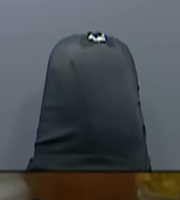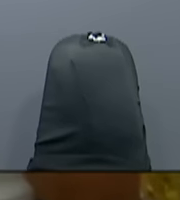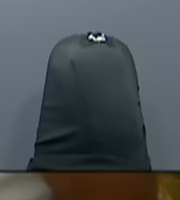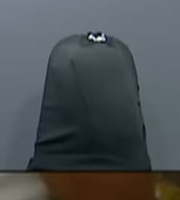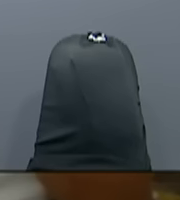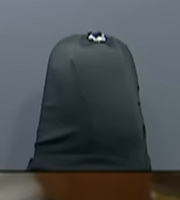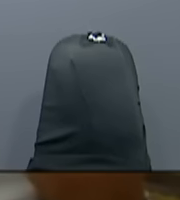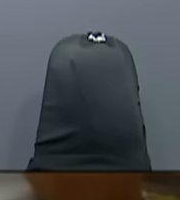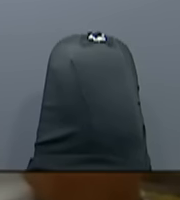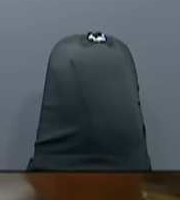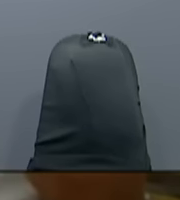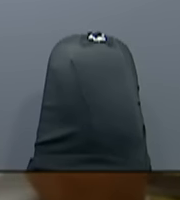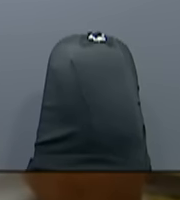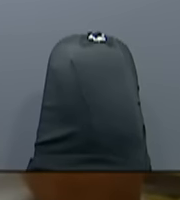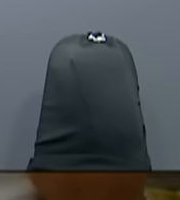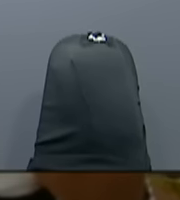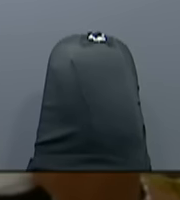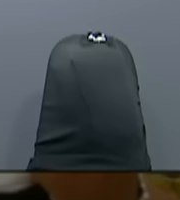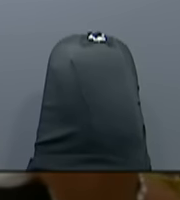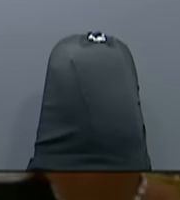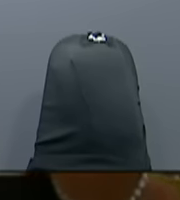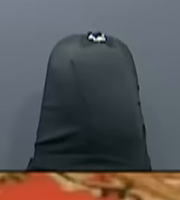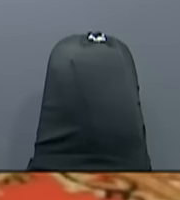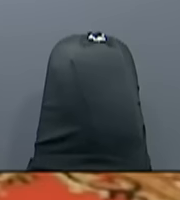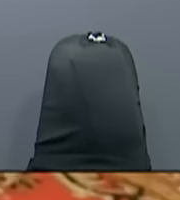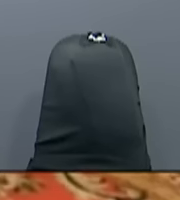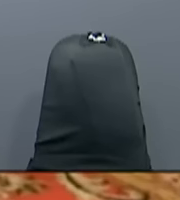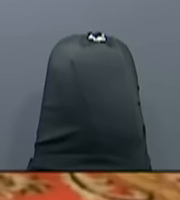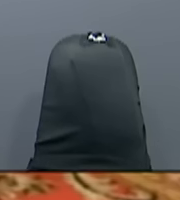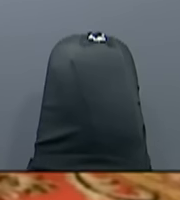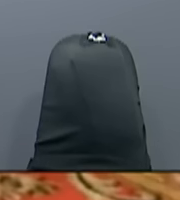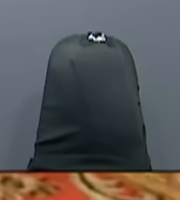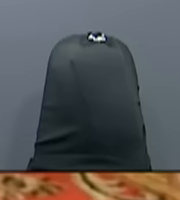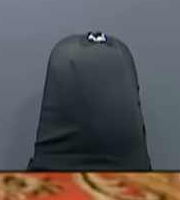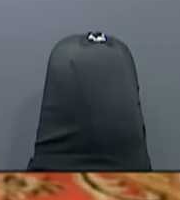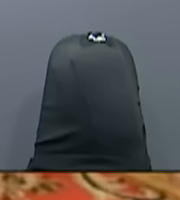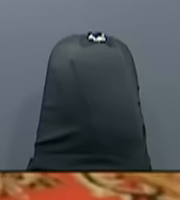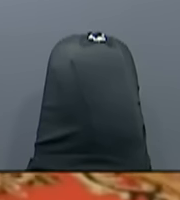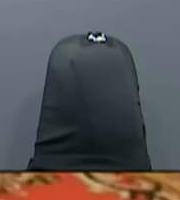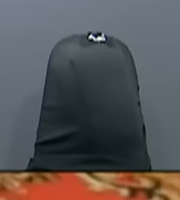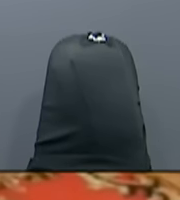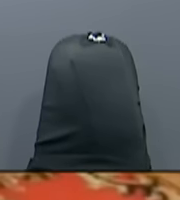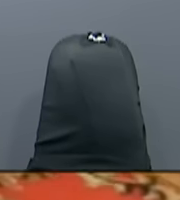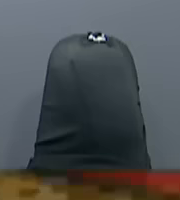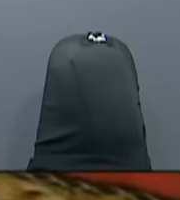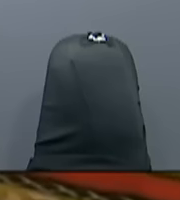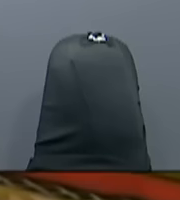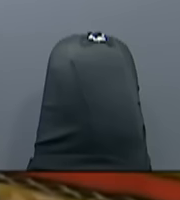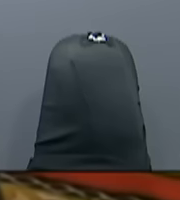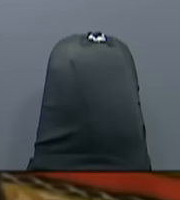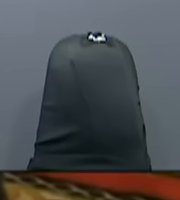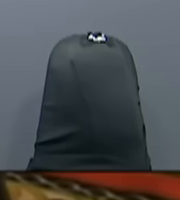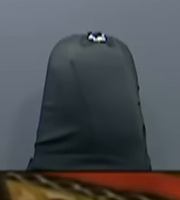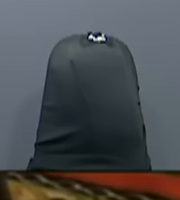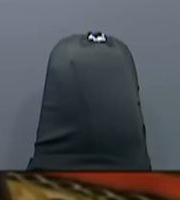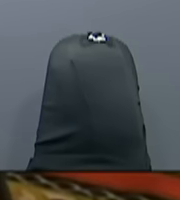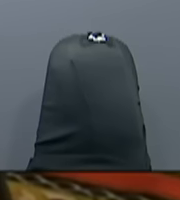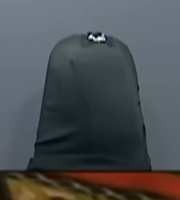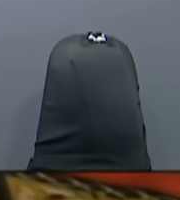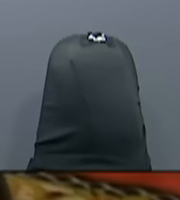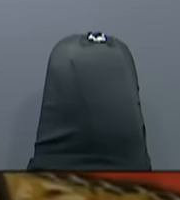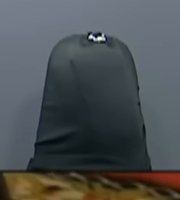คืนที่ผ่านมาหลังตำรวจจังหวัดระยองขออายัดศพชั่วคราวขณะที่รถตู้นำร่างเดินทางไปถึงจังหวัด